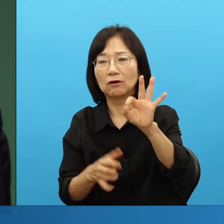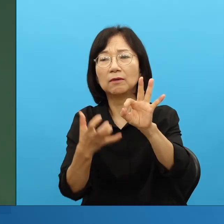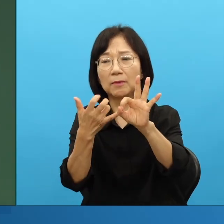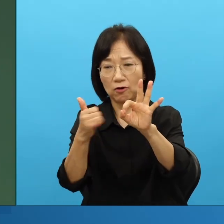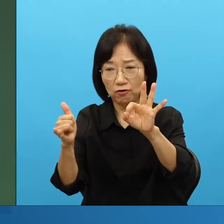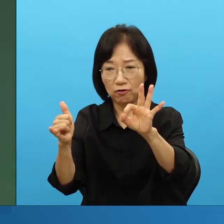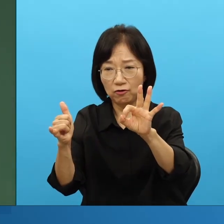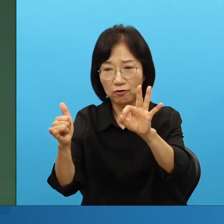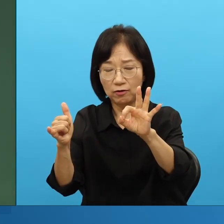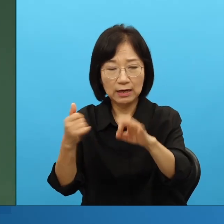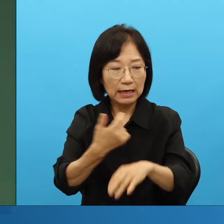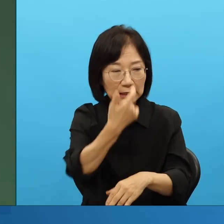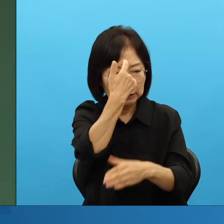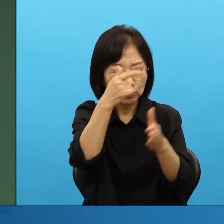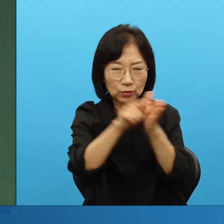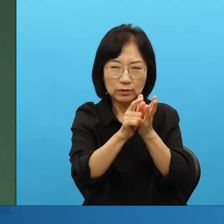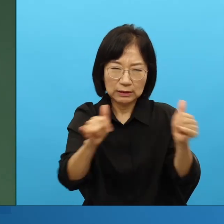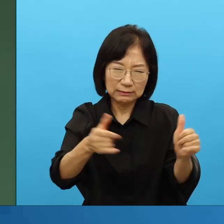기독교인을 죽입니다.